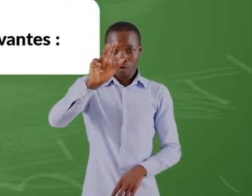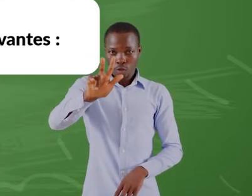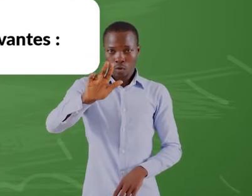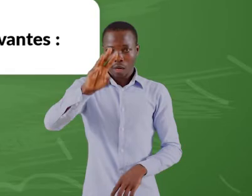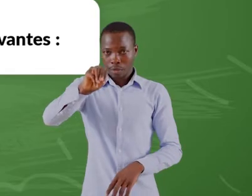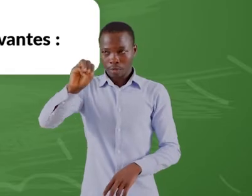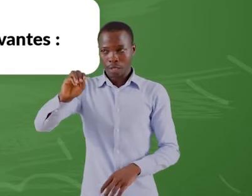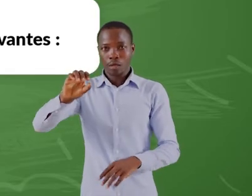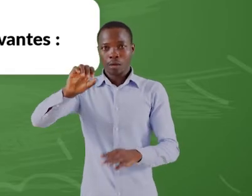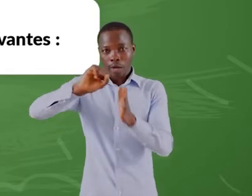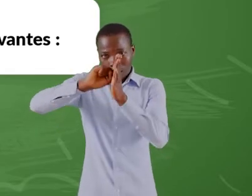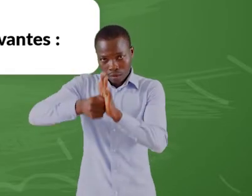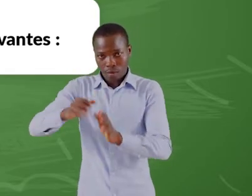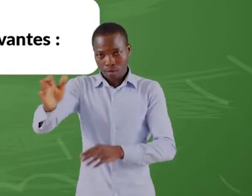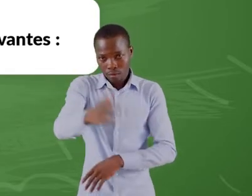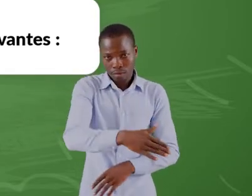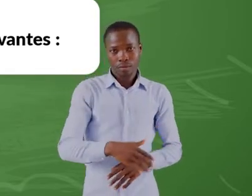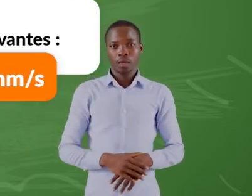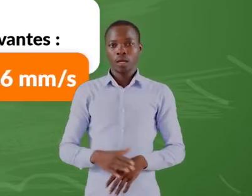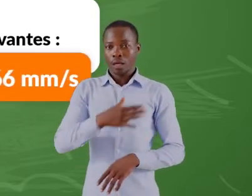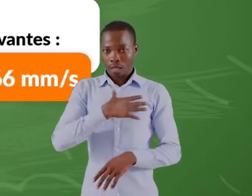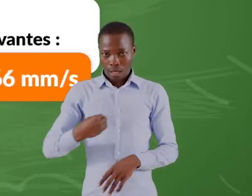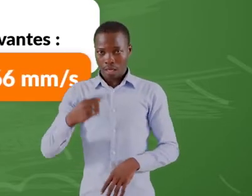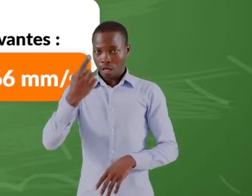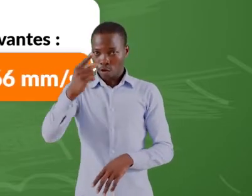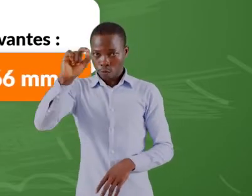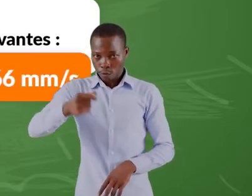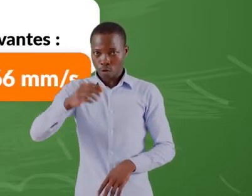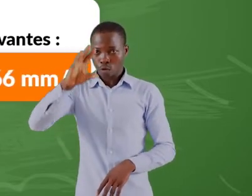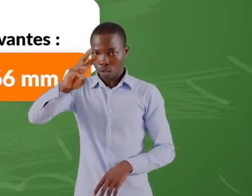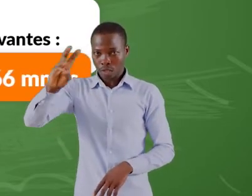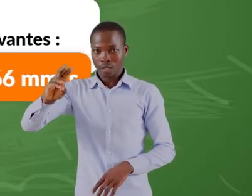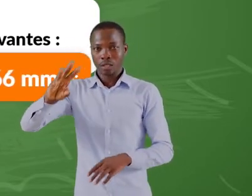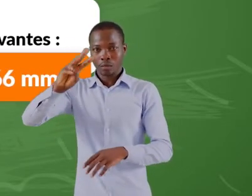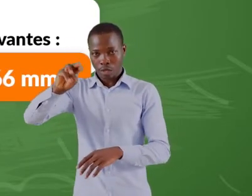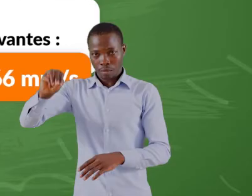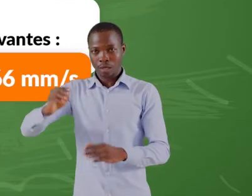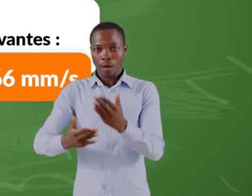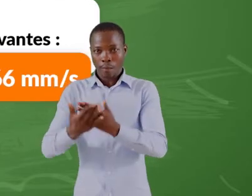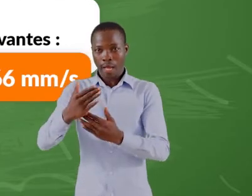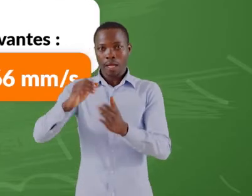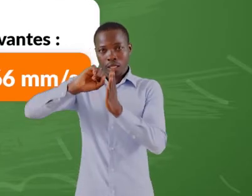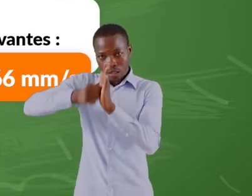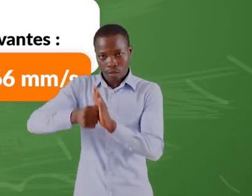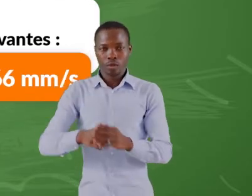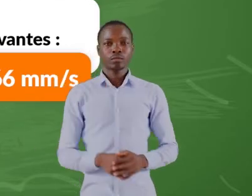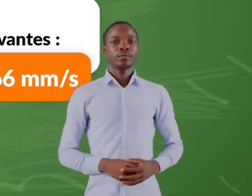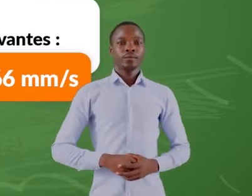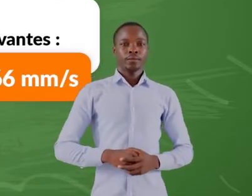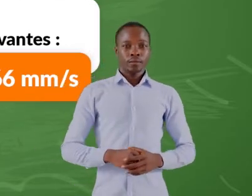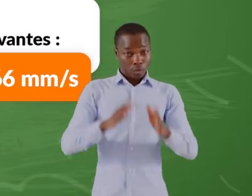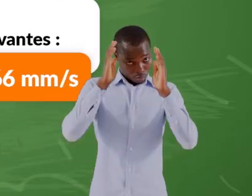0,83 mm par seconde et 1,66 mm par seconde.